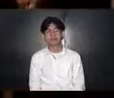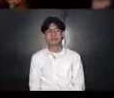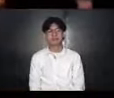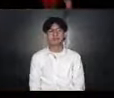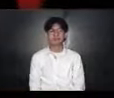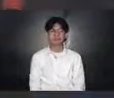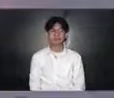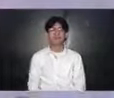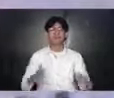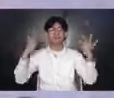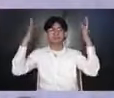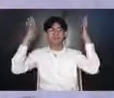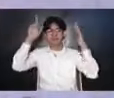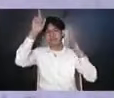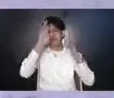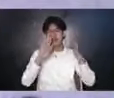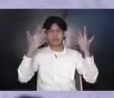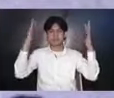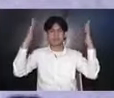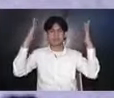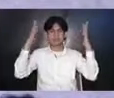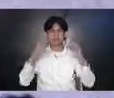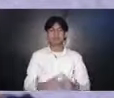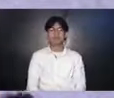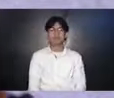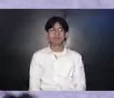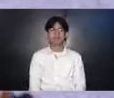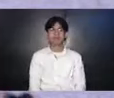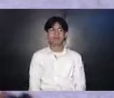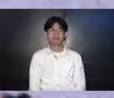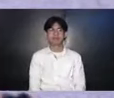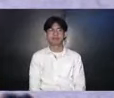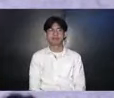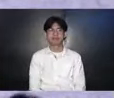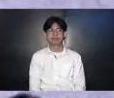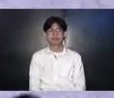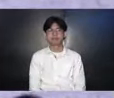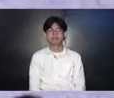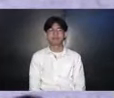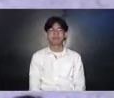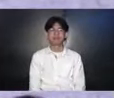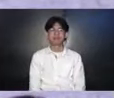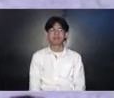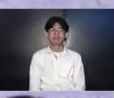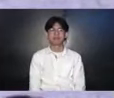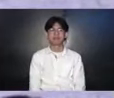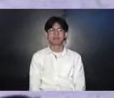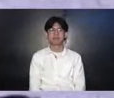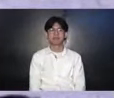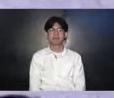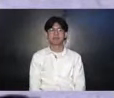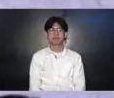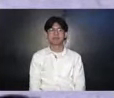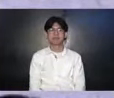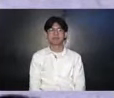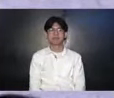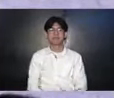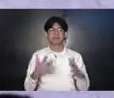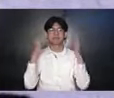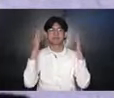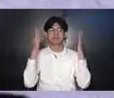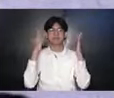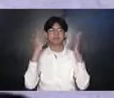Lord, a big hand. Bless His name. Thank you, Lord. Thank you, Jesus. Thank you, God. Blessed be Your